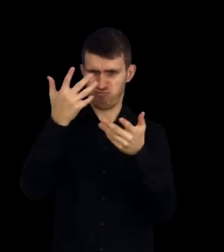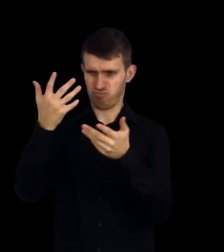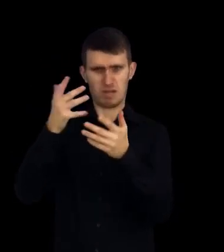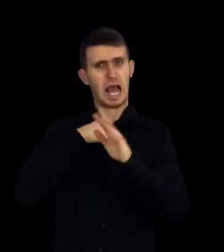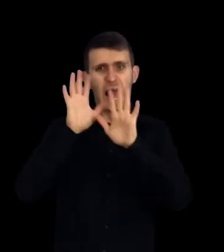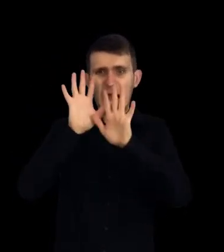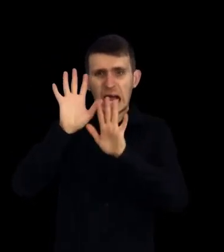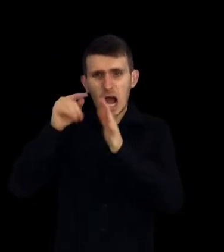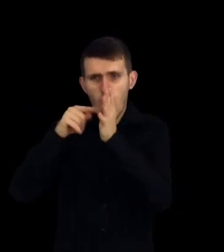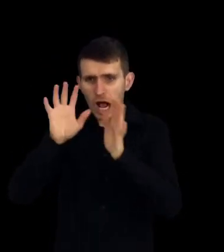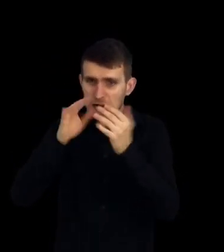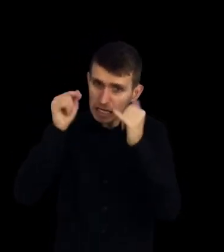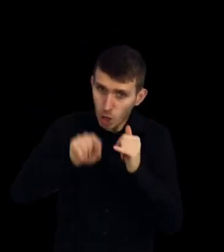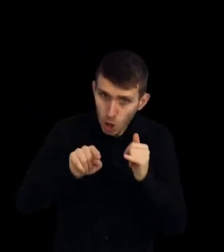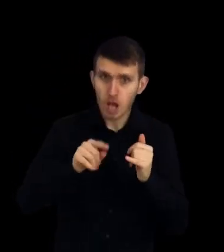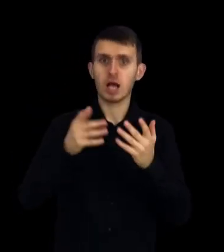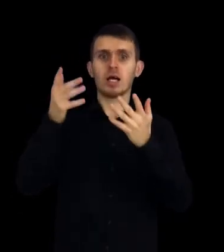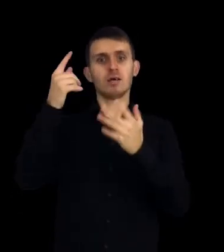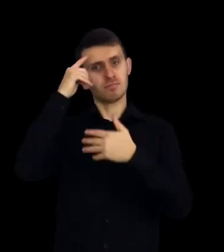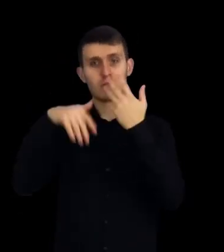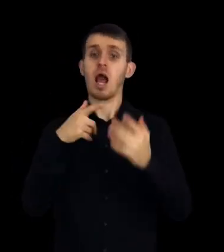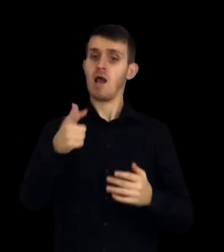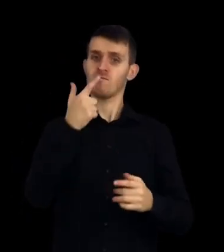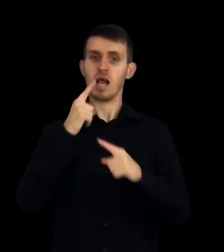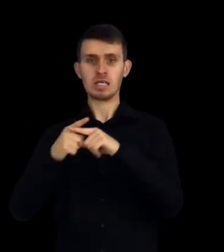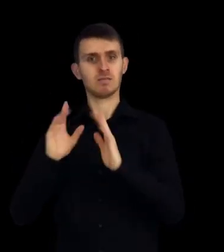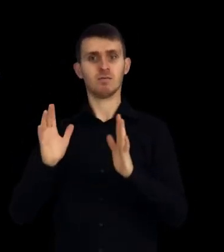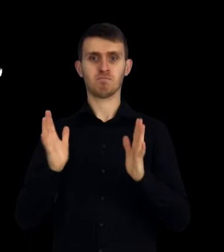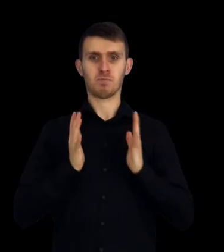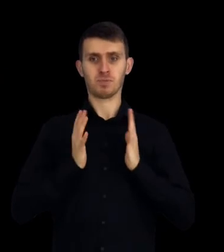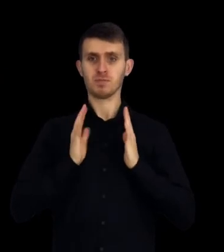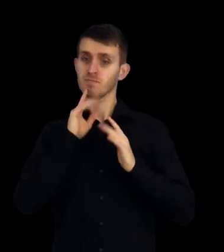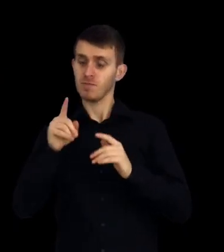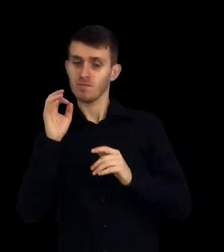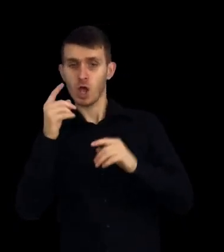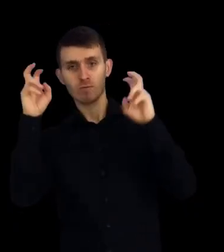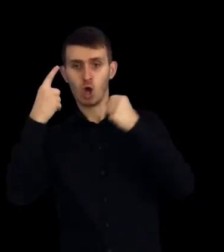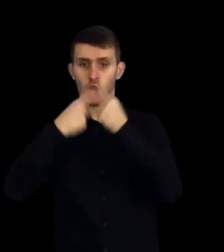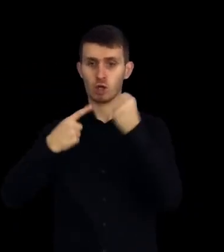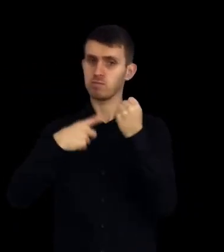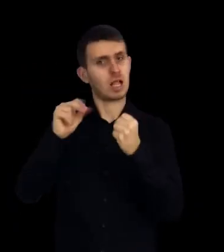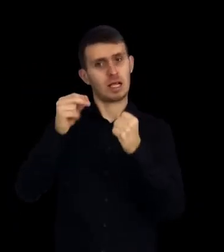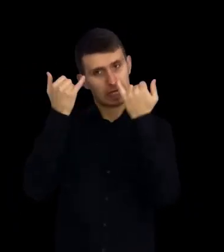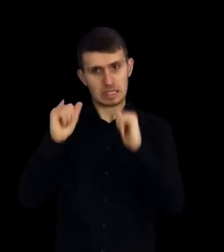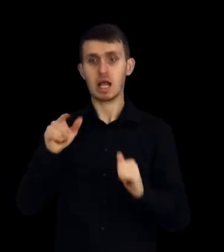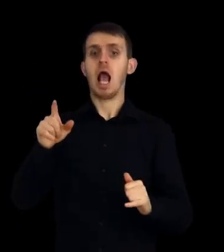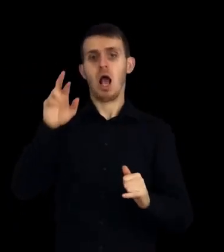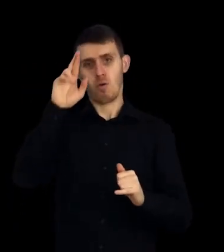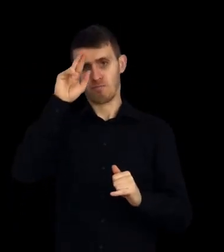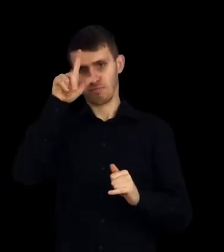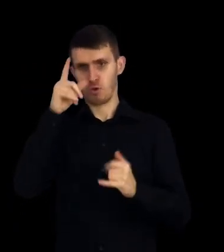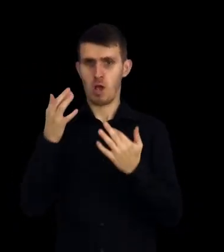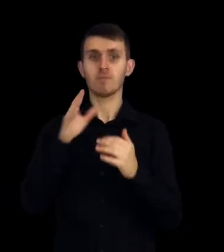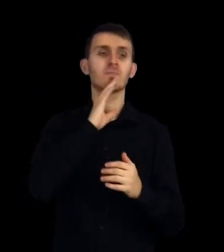wyglądałoby to jak liczba 23 dlatego tak nie piszemy tutaj występuje litera więc od razu widać że nie jest